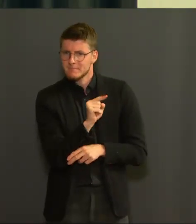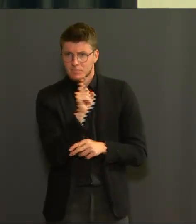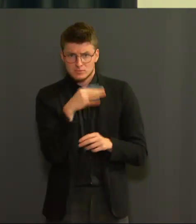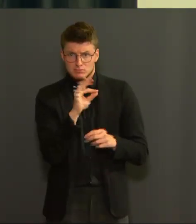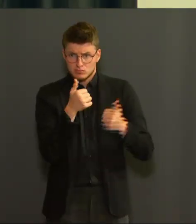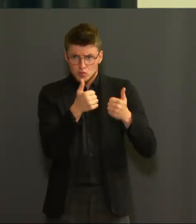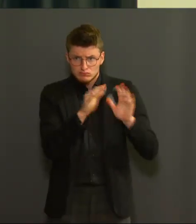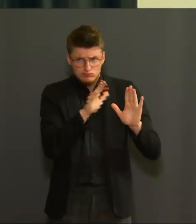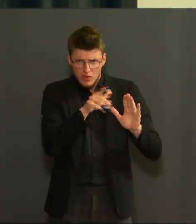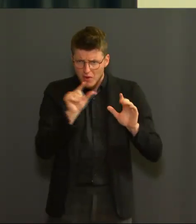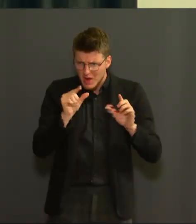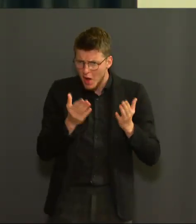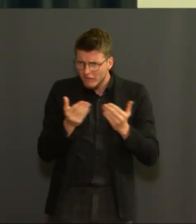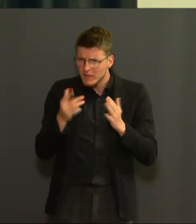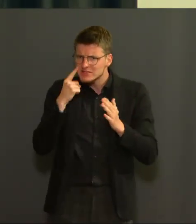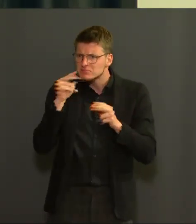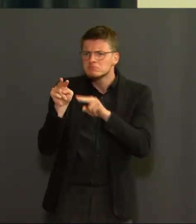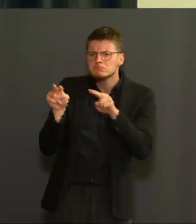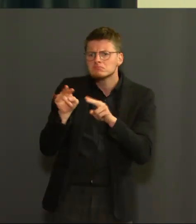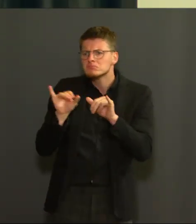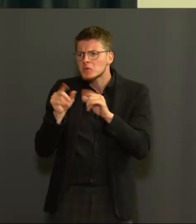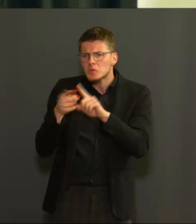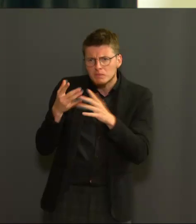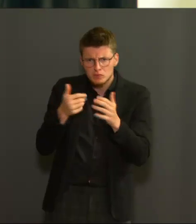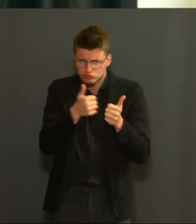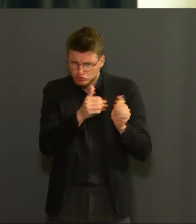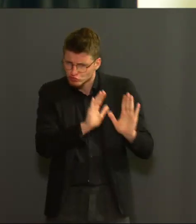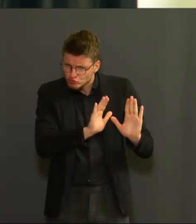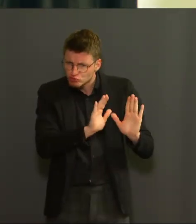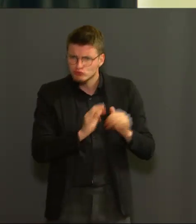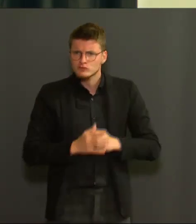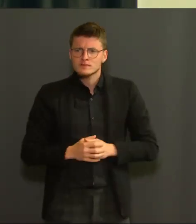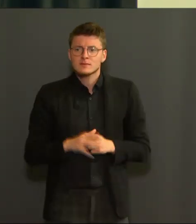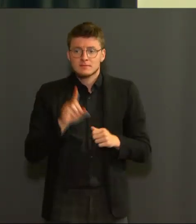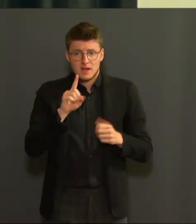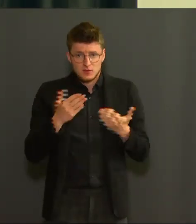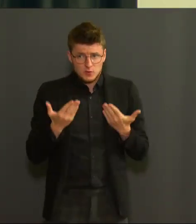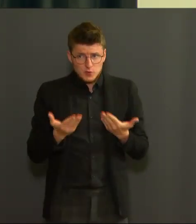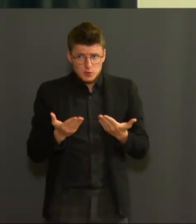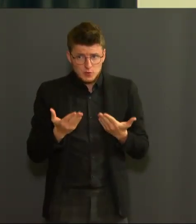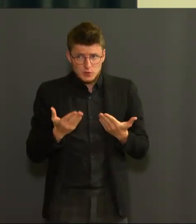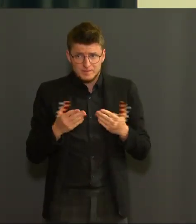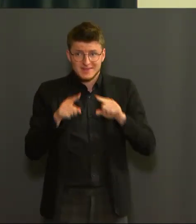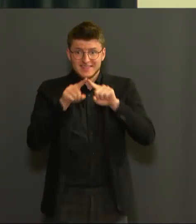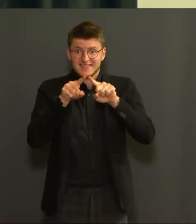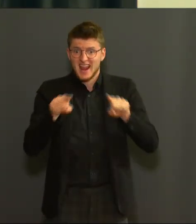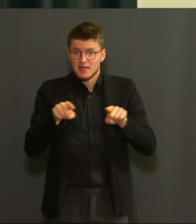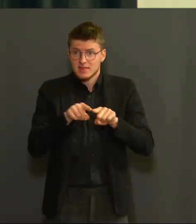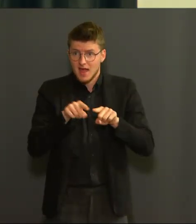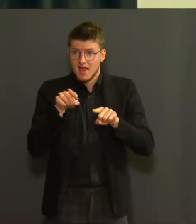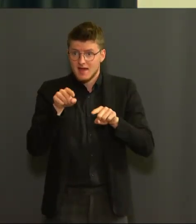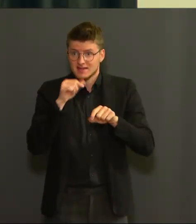te kijken. Maar vandaag is de Delta-variant, of Indiase variant genoemd, razendsnel in